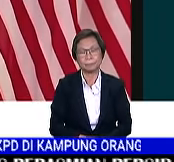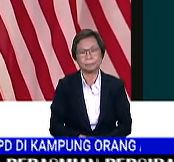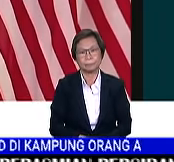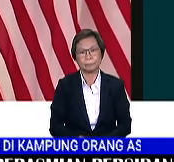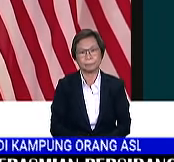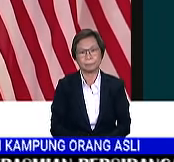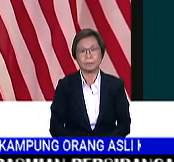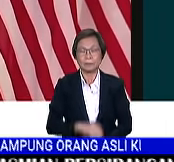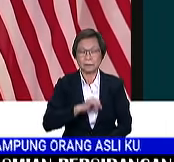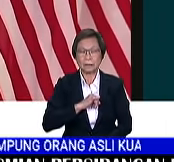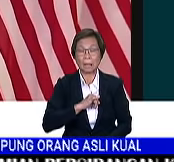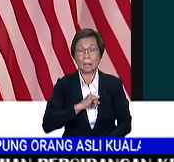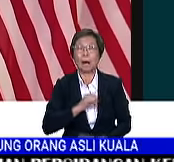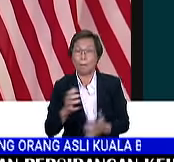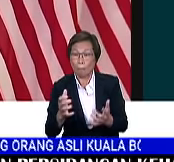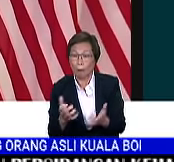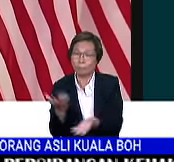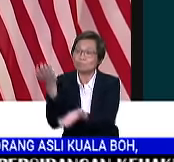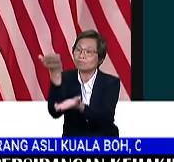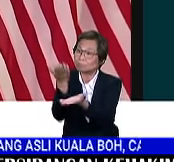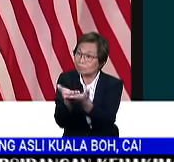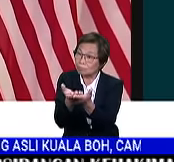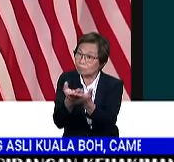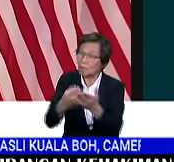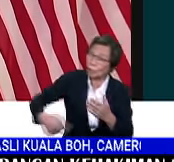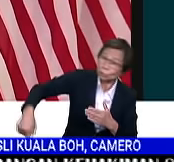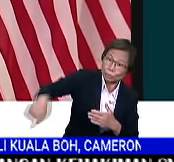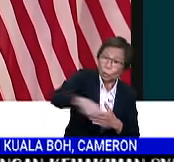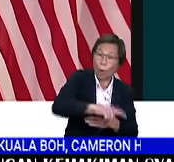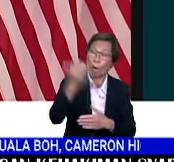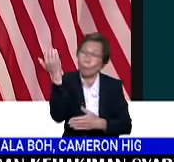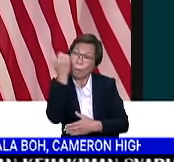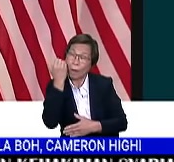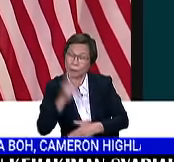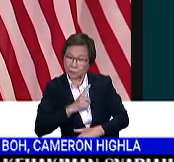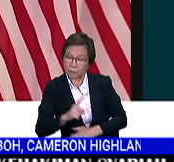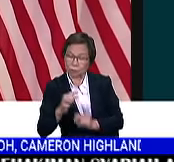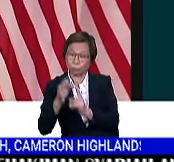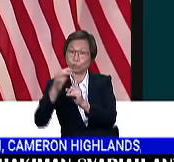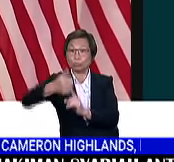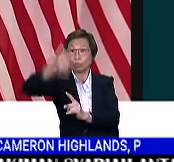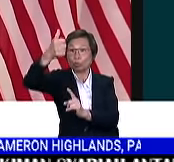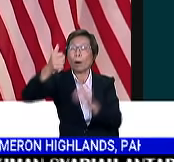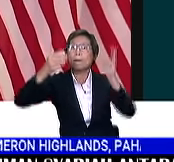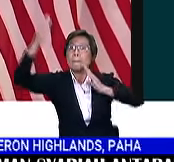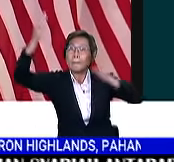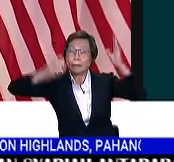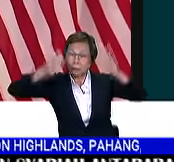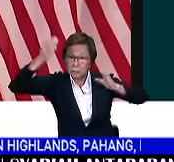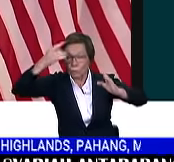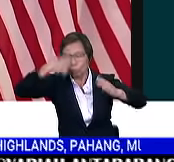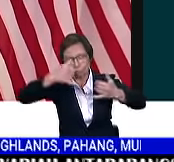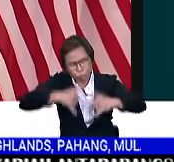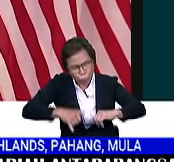Justru, saya ingin menyarankan agar institusi kehakiman syariah khususnya di Malaysia